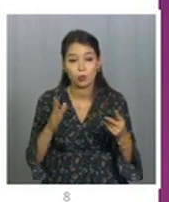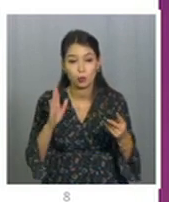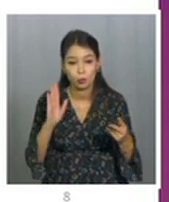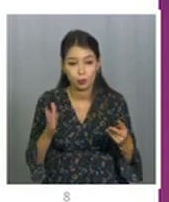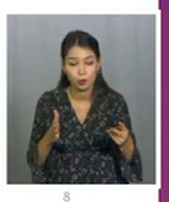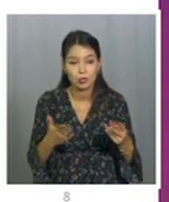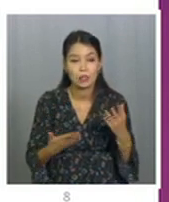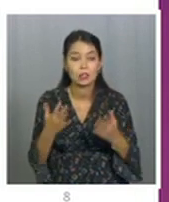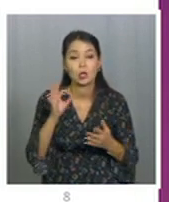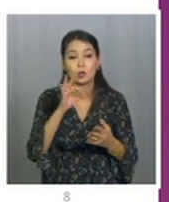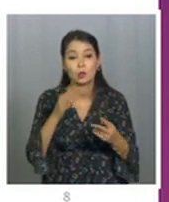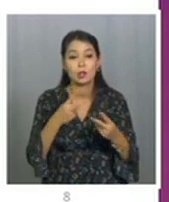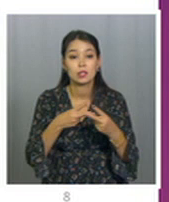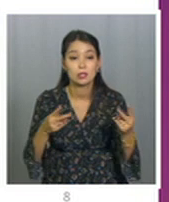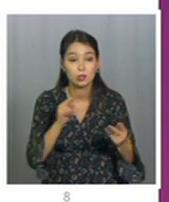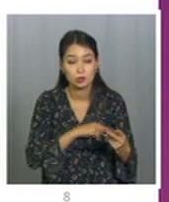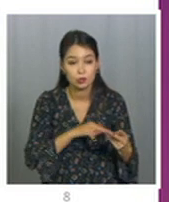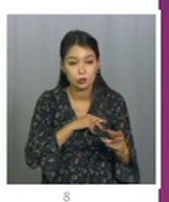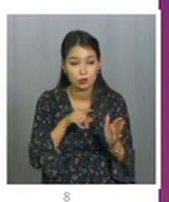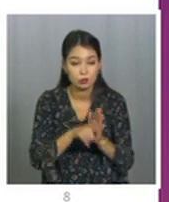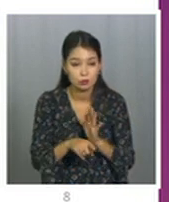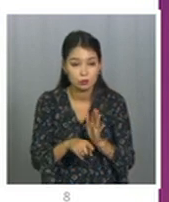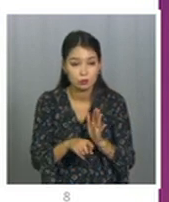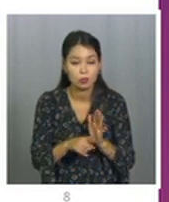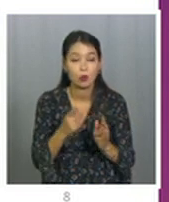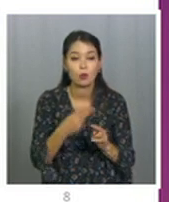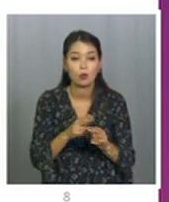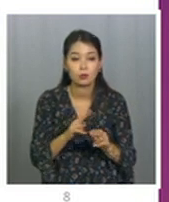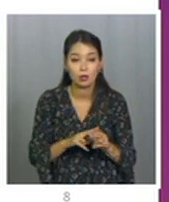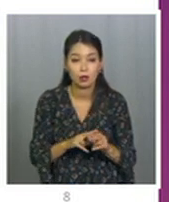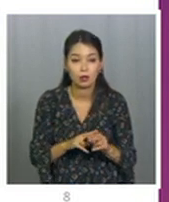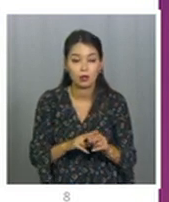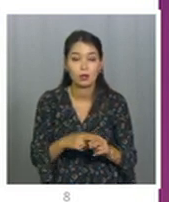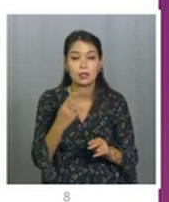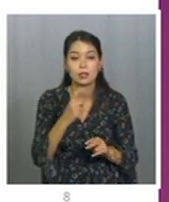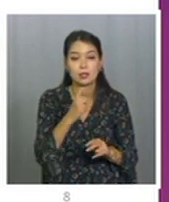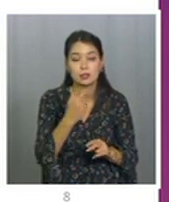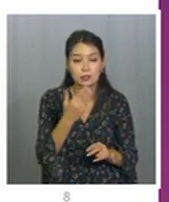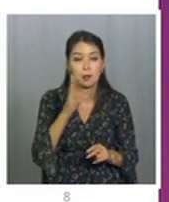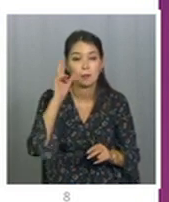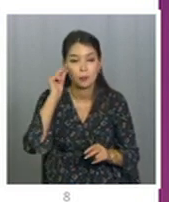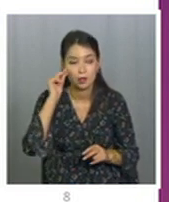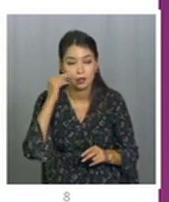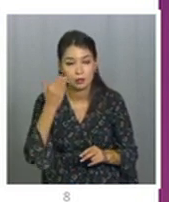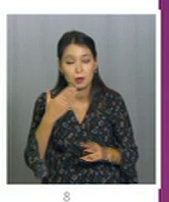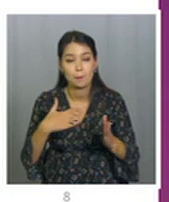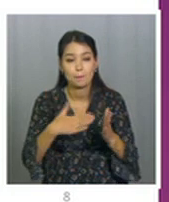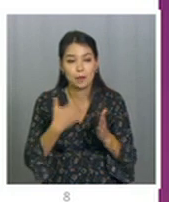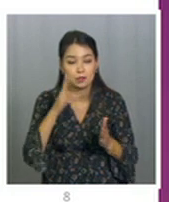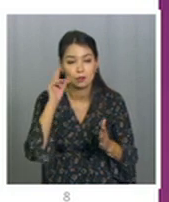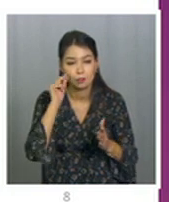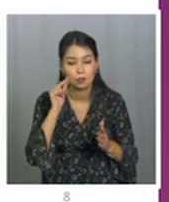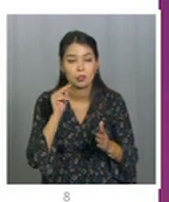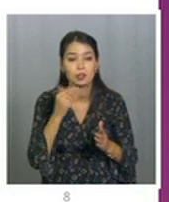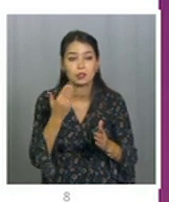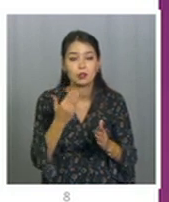нөлге тең болатын болса, мына жерден көруімізге болады. Онда X-іміздің мәні максимум мәні, яғни шексіздікке